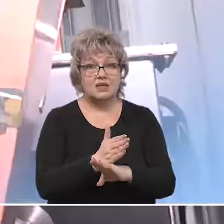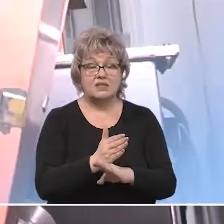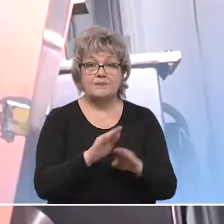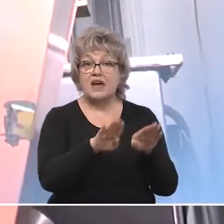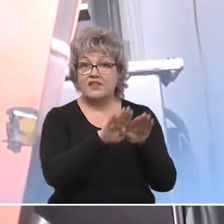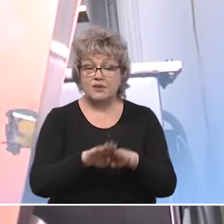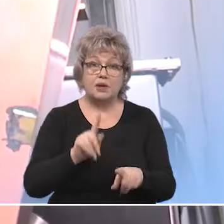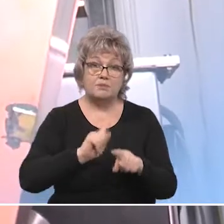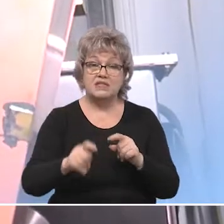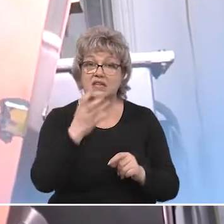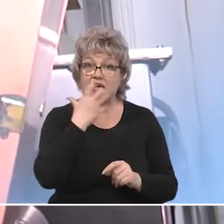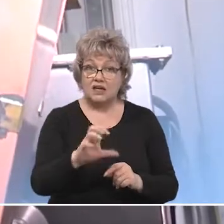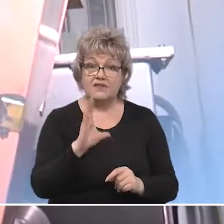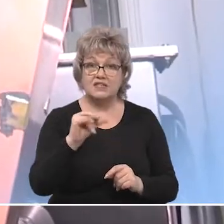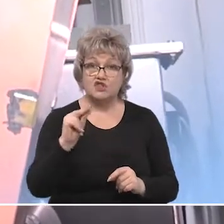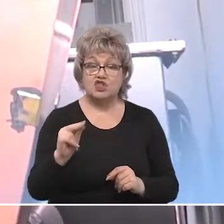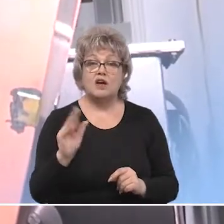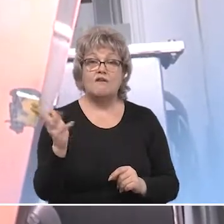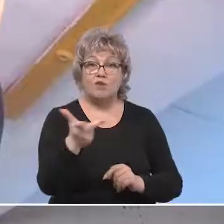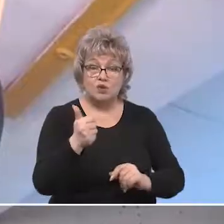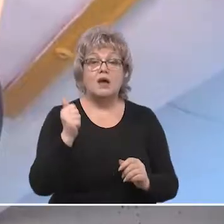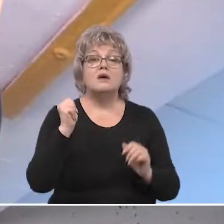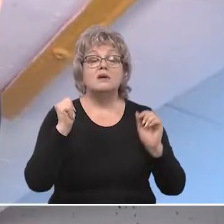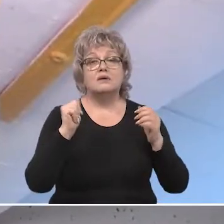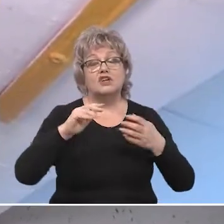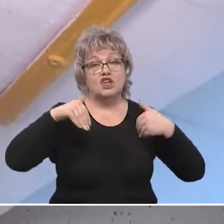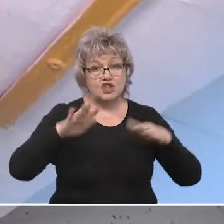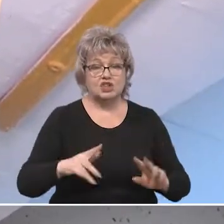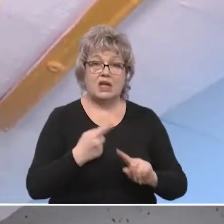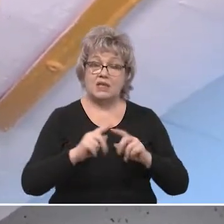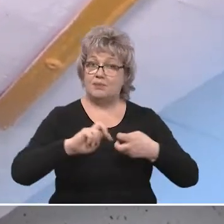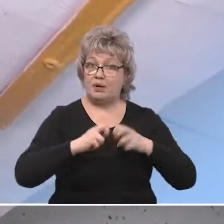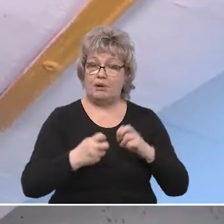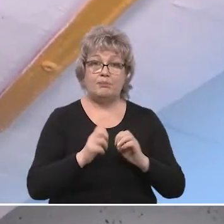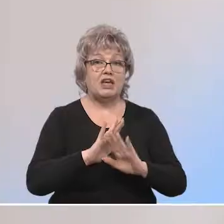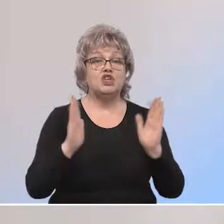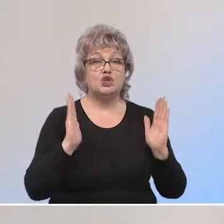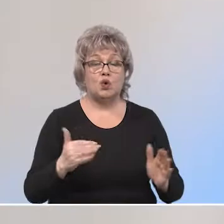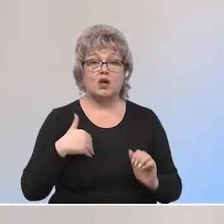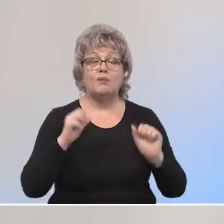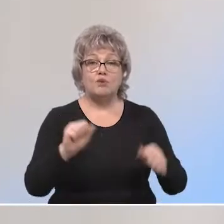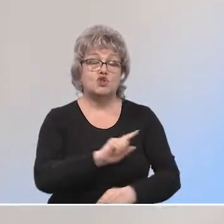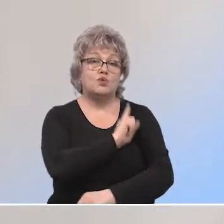растрескивается. Равномерный и быстрый нагрев от СВЧ-волн решит проблемы эти и не только. Мы